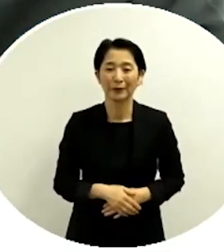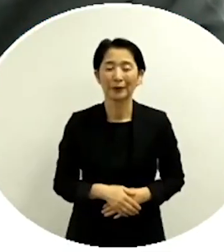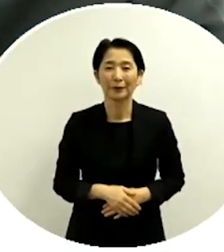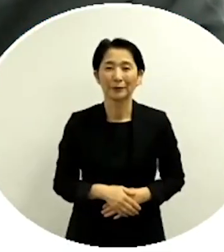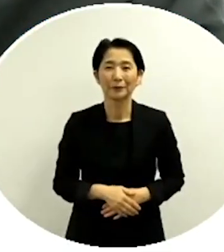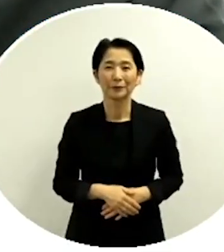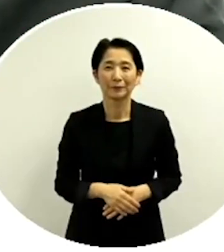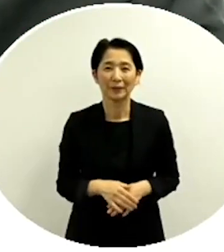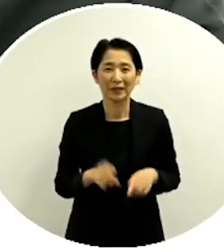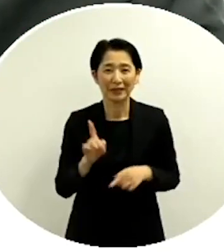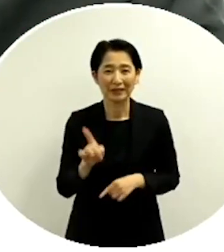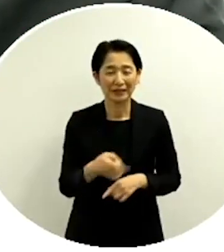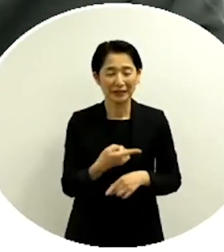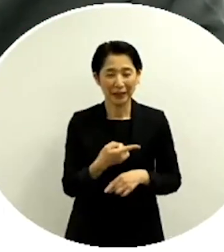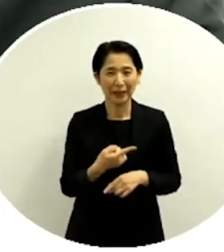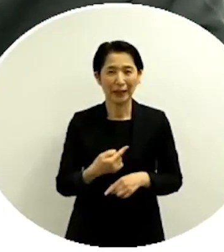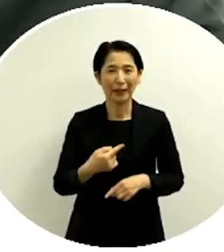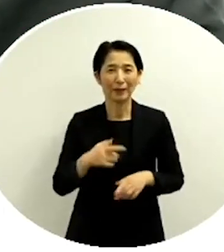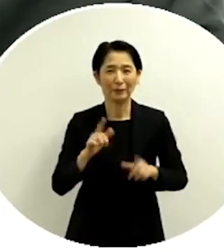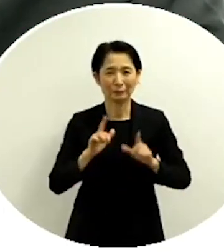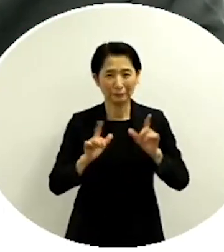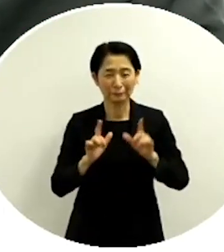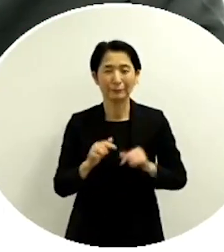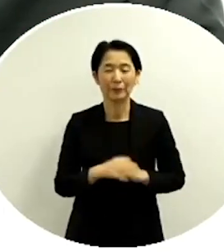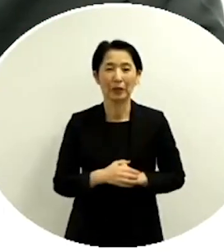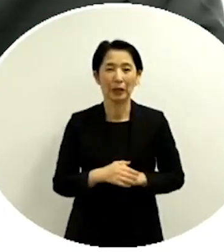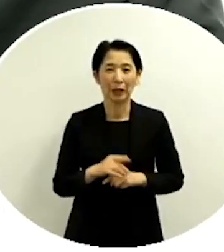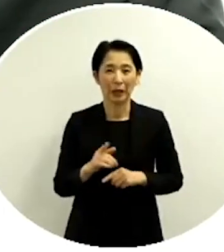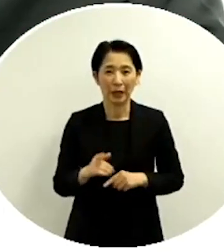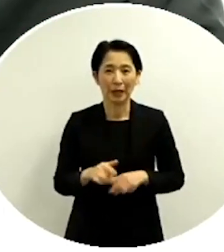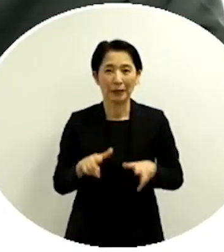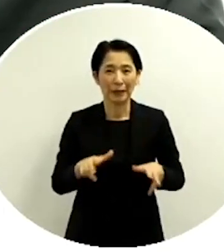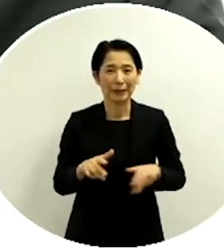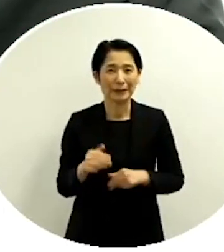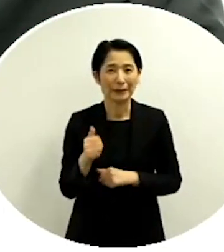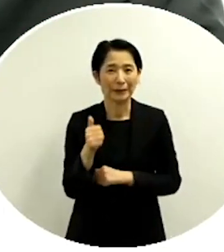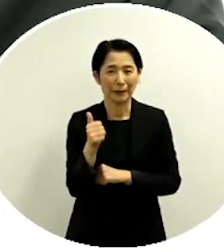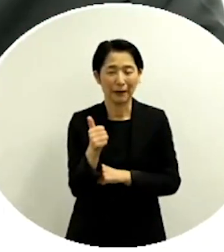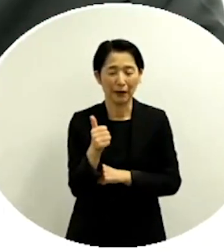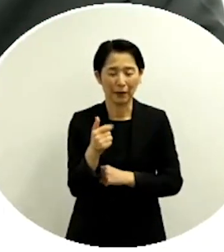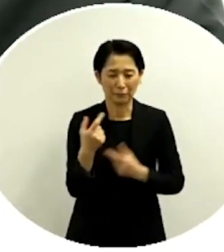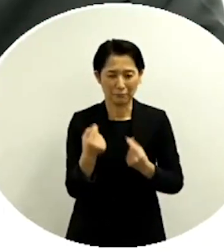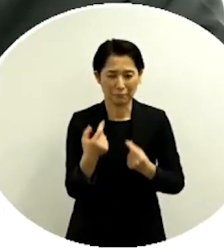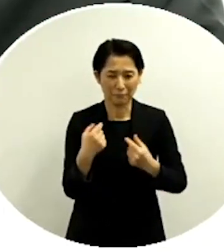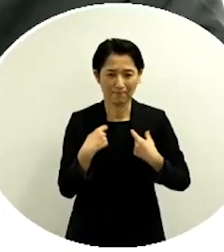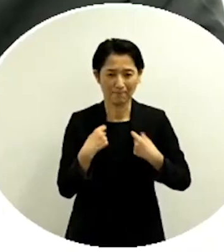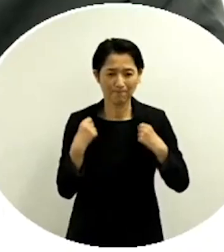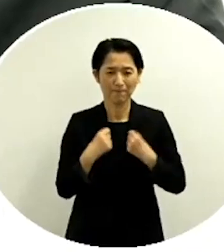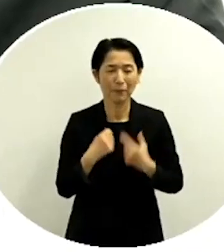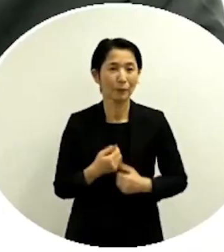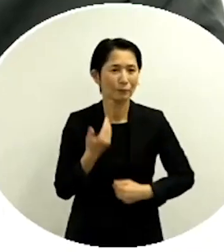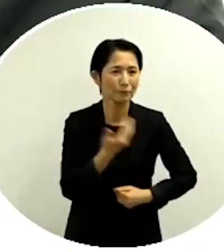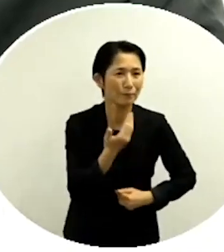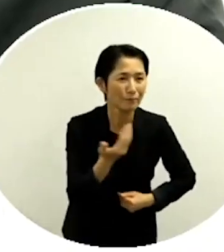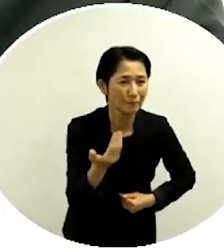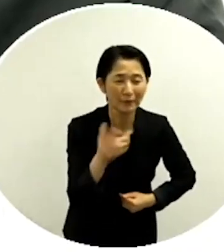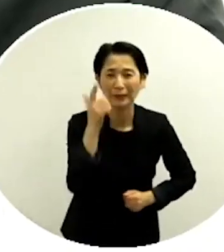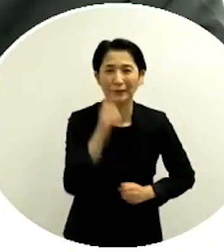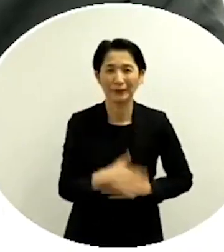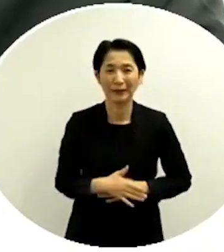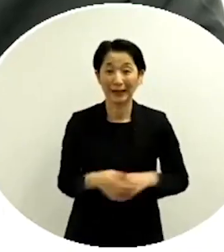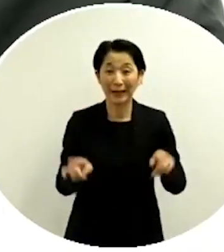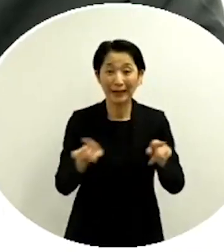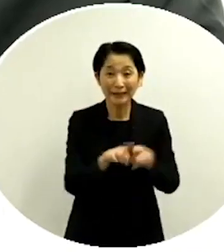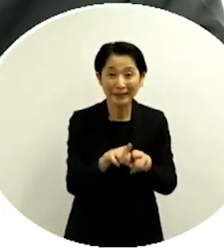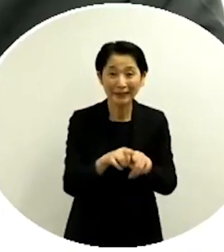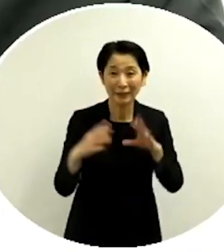やっぱり自然体であの政治家がカチッとして皆さんのお伺いを超えお伺いしますじゃなく一緒に